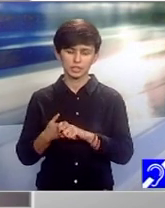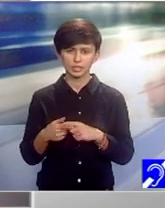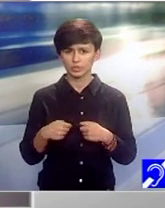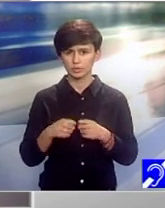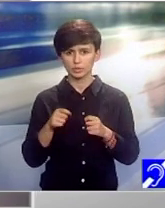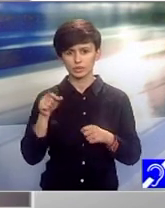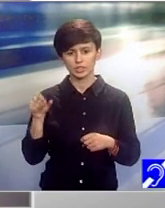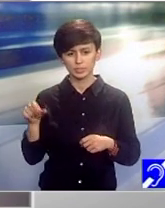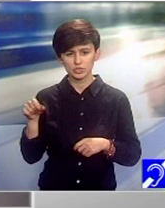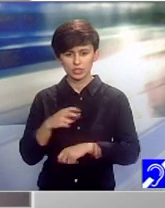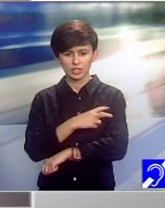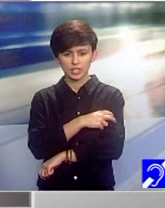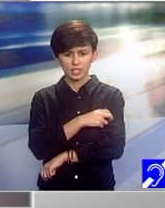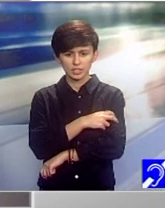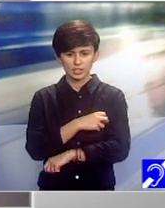cei din liceu.